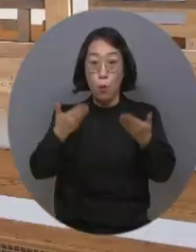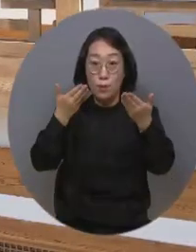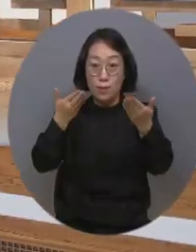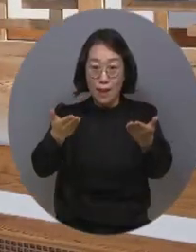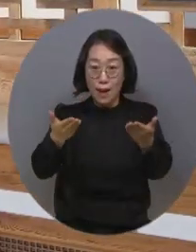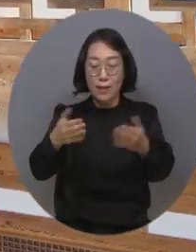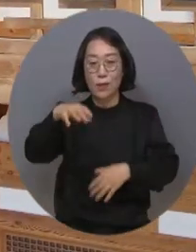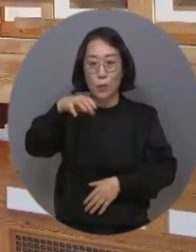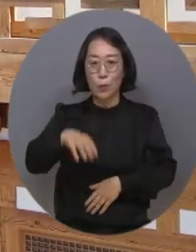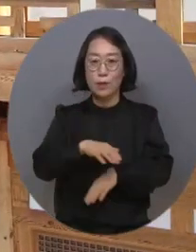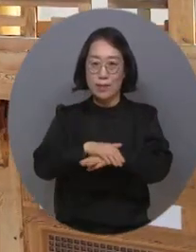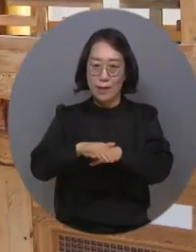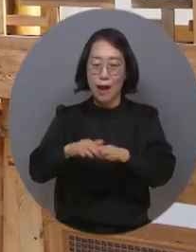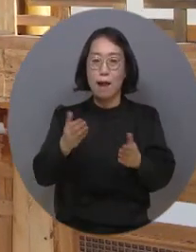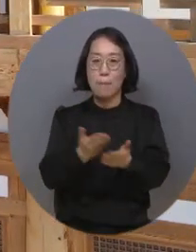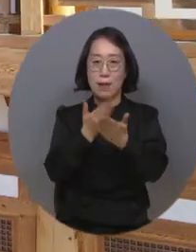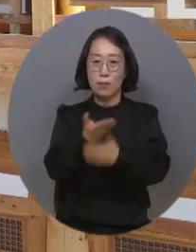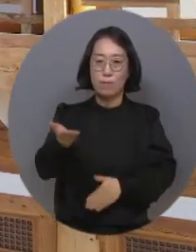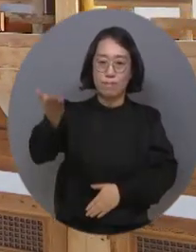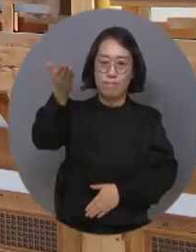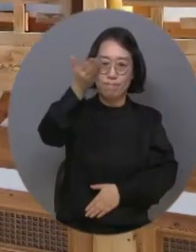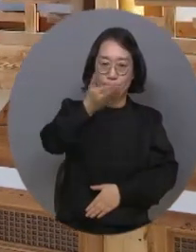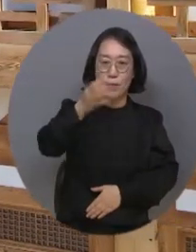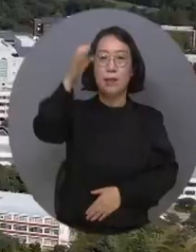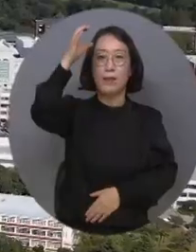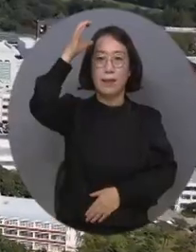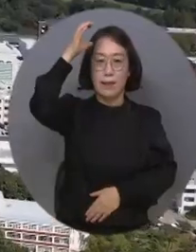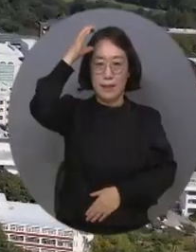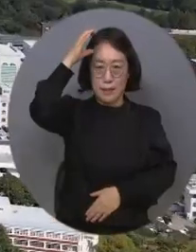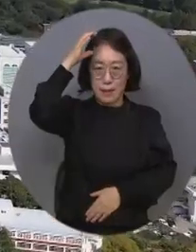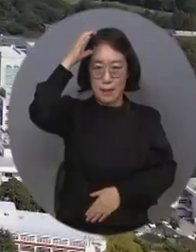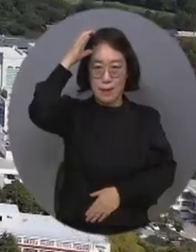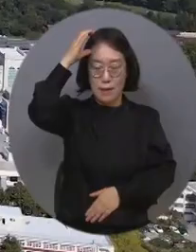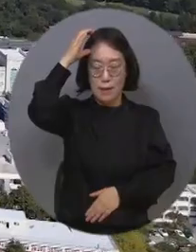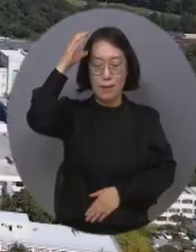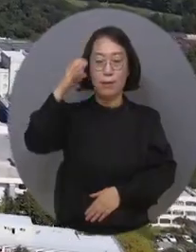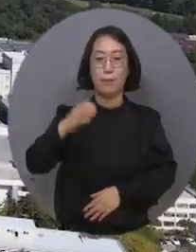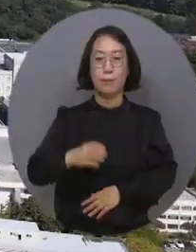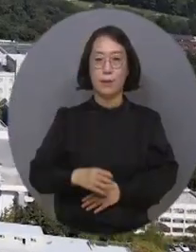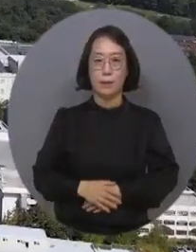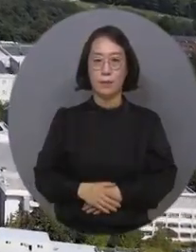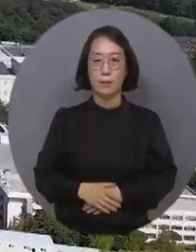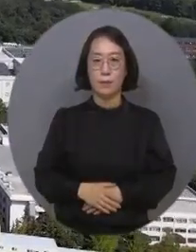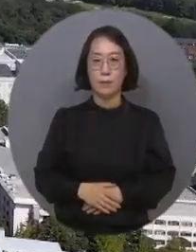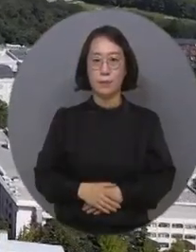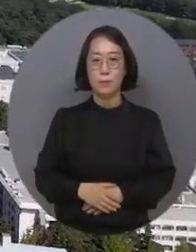대학으로 한 단계 더 성장하길 기대합니다. 복지TV 전북방송 김영재입니다.